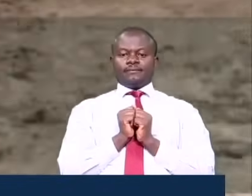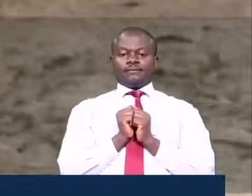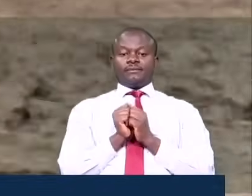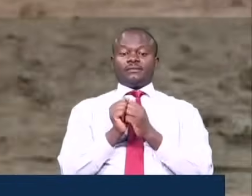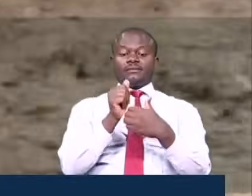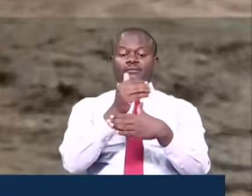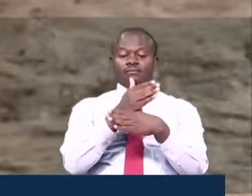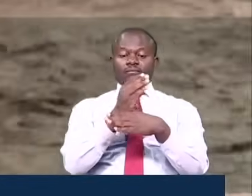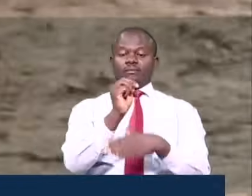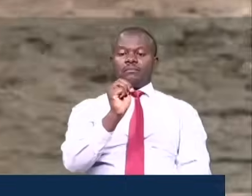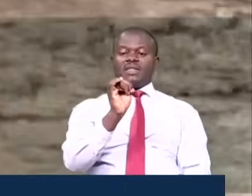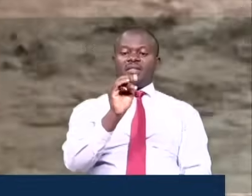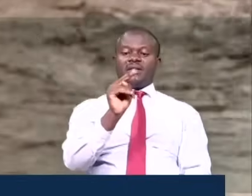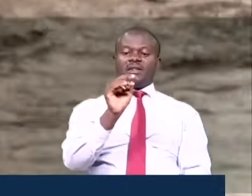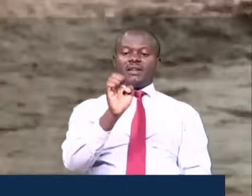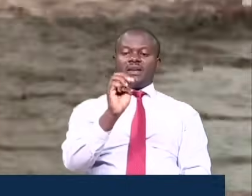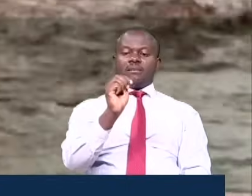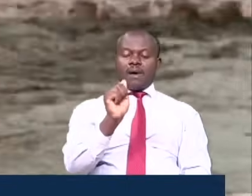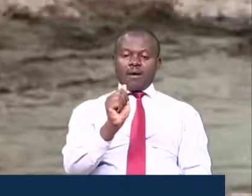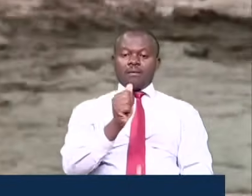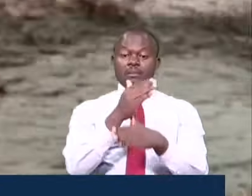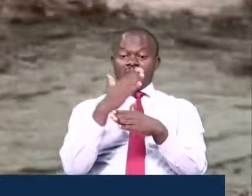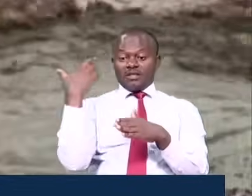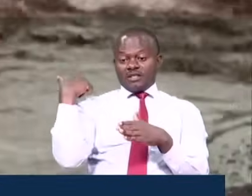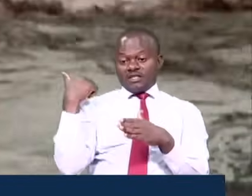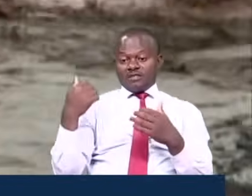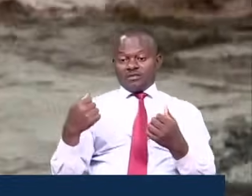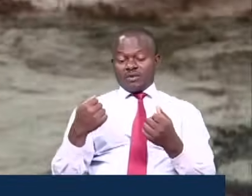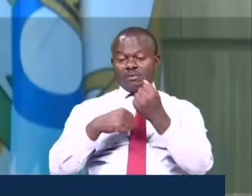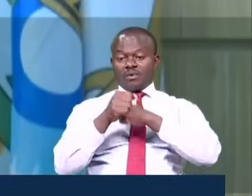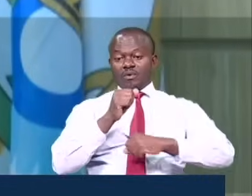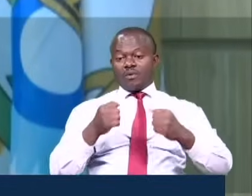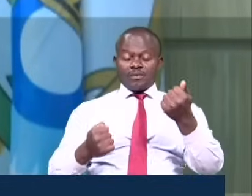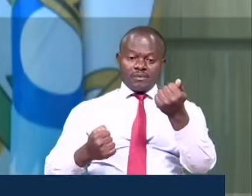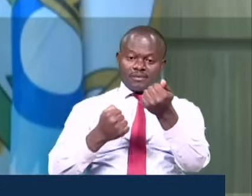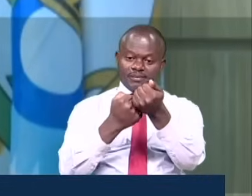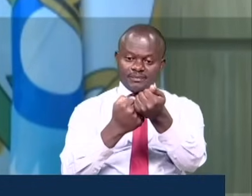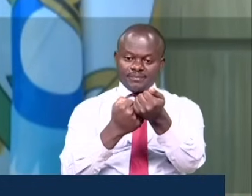Minema nka Minisiteri ishinzwe ibikorwa by'ubutabazi